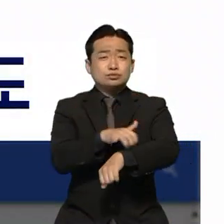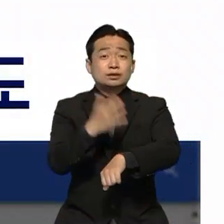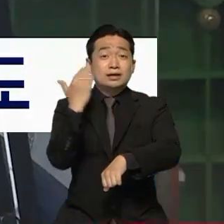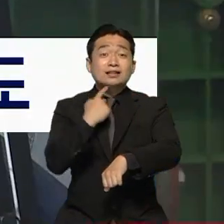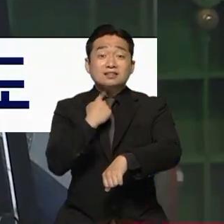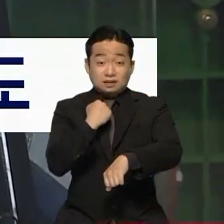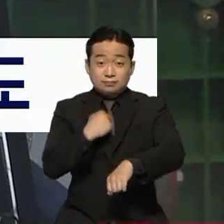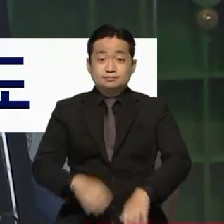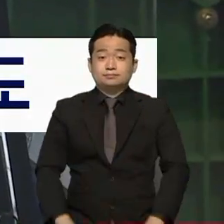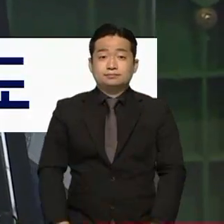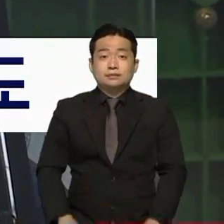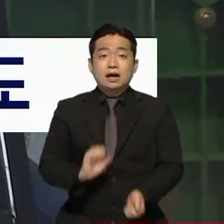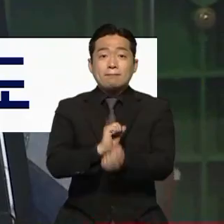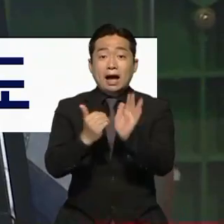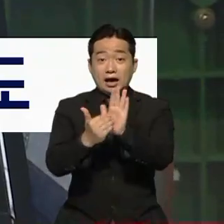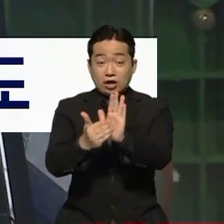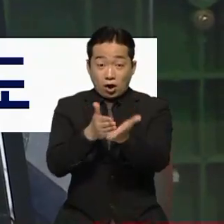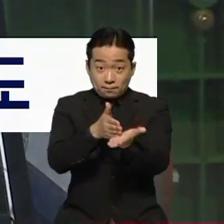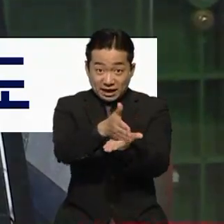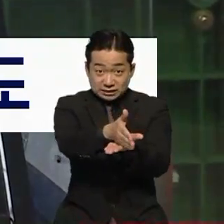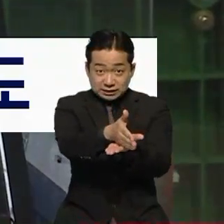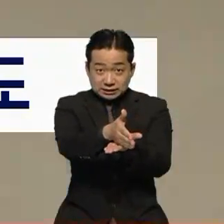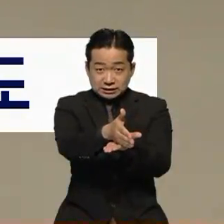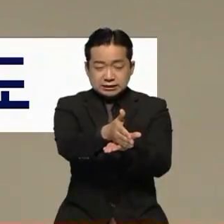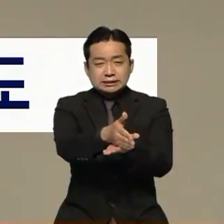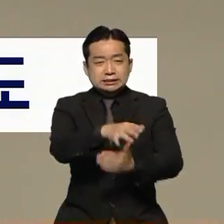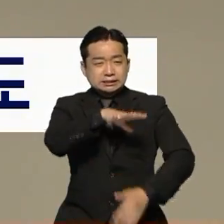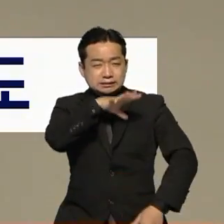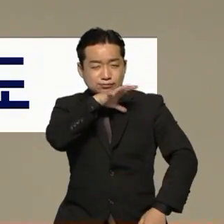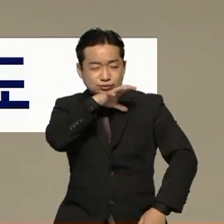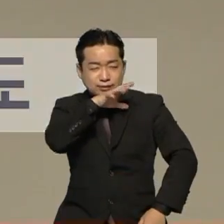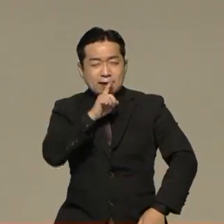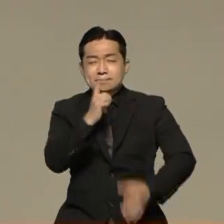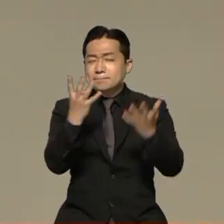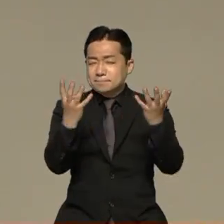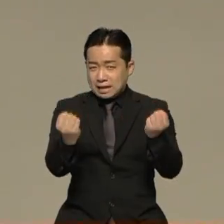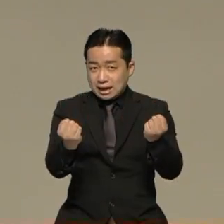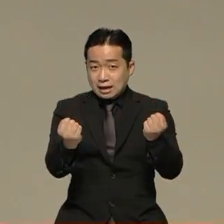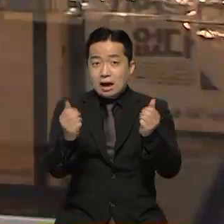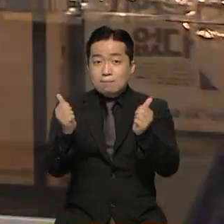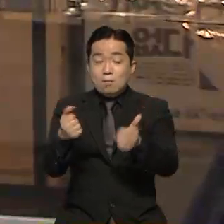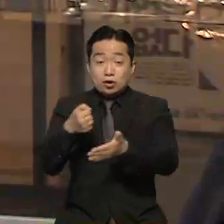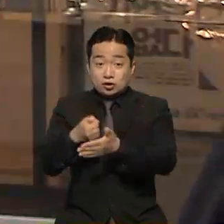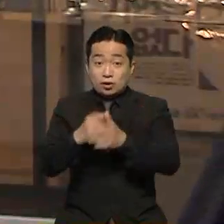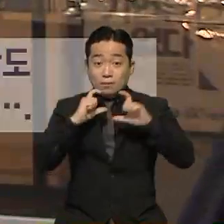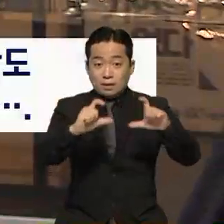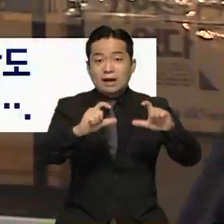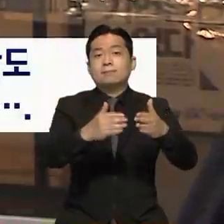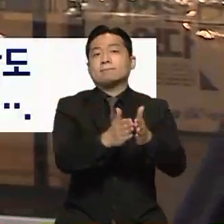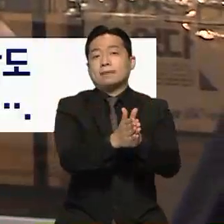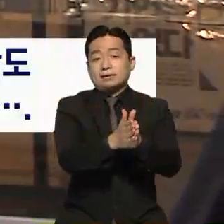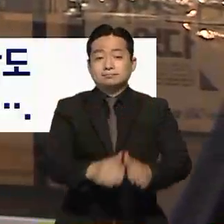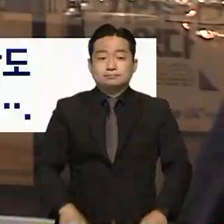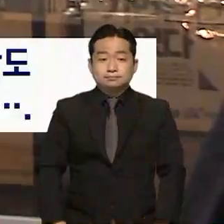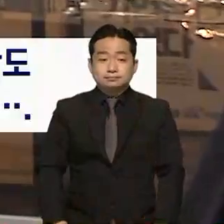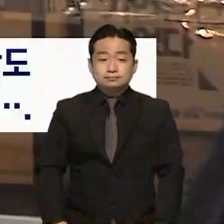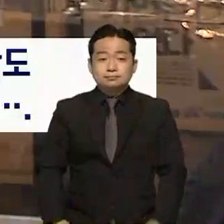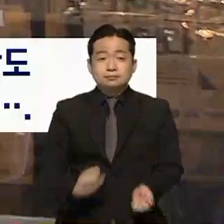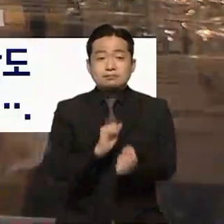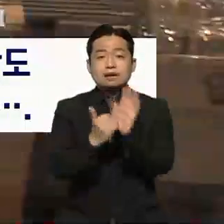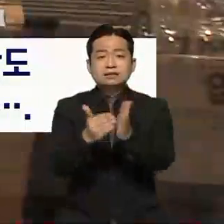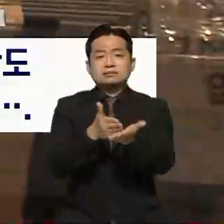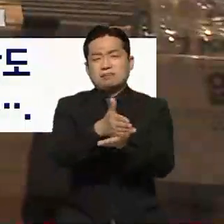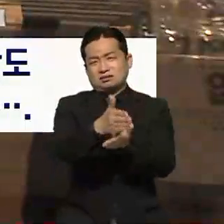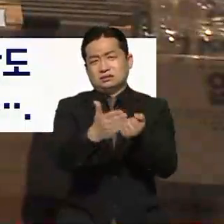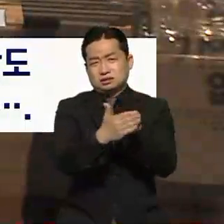했고 방역 패스는 형평성 논란을 빚다가 법원 결정으로 폐지되기도 했습니다. 백신 패스 때문에 소외되는 사람들이